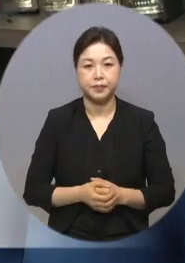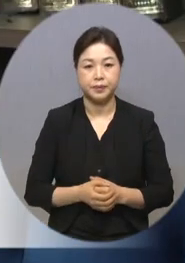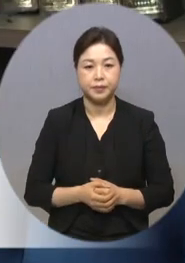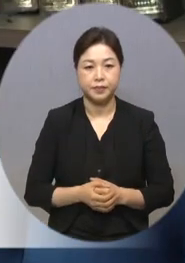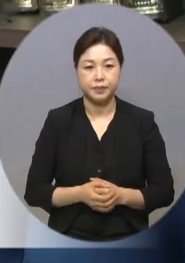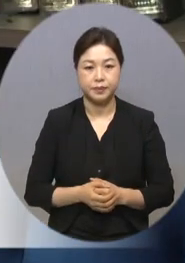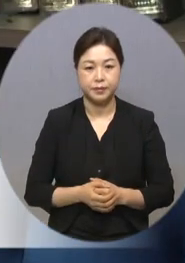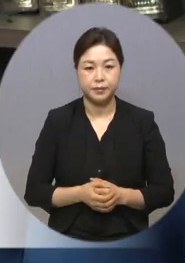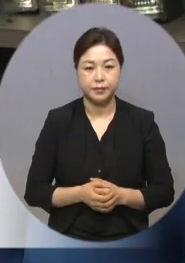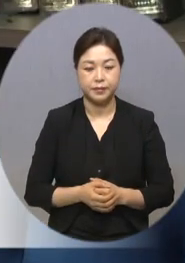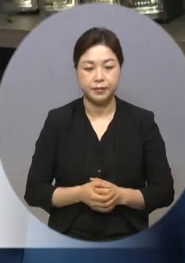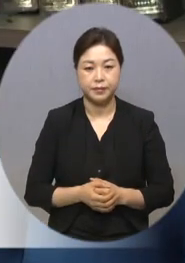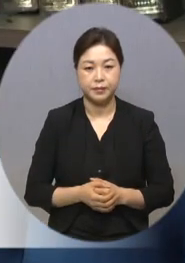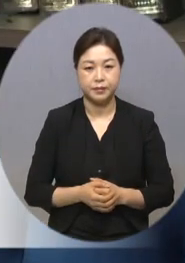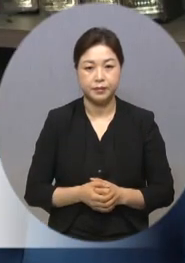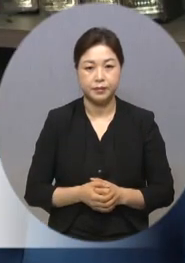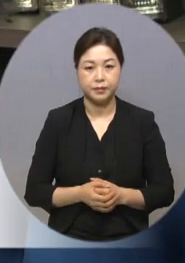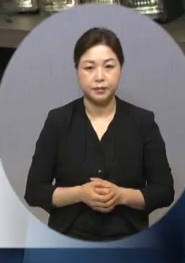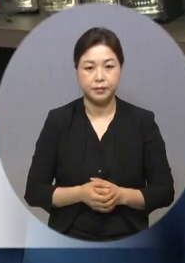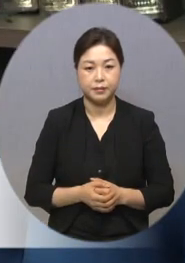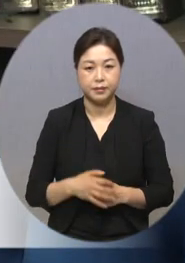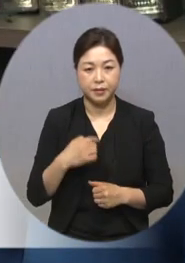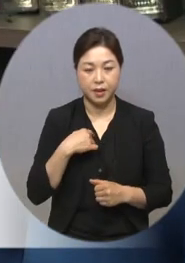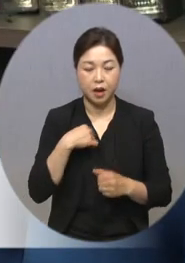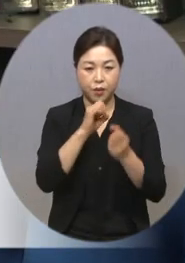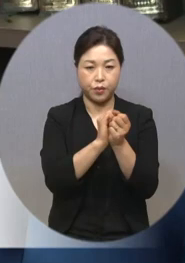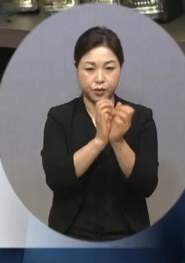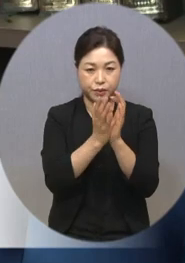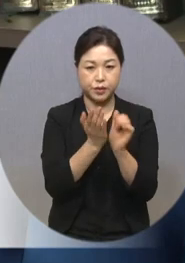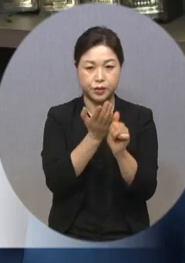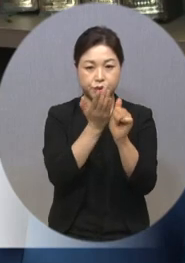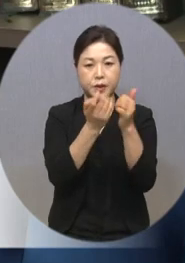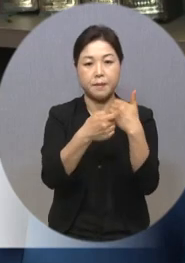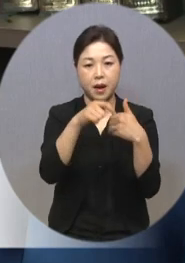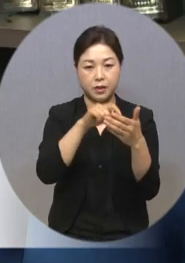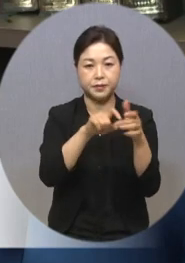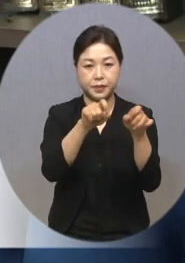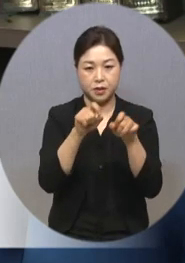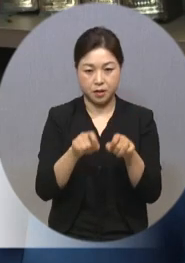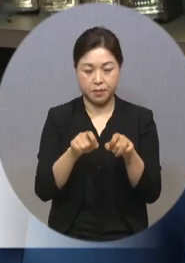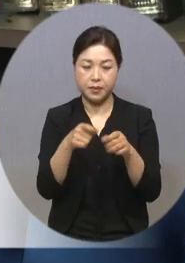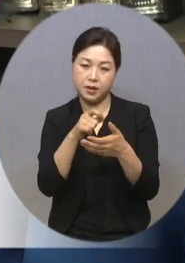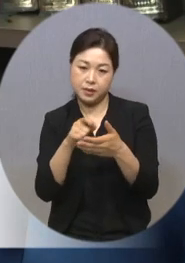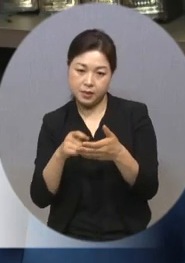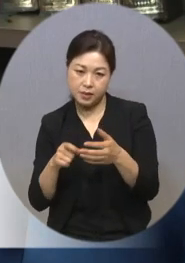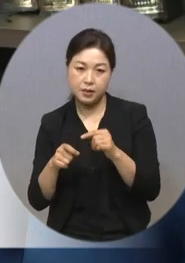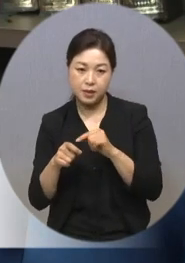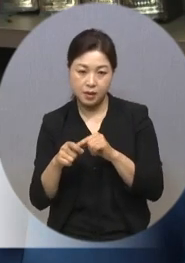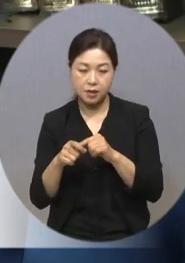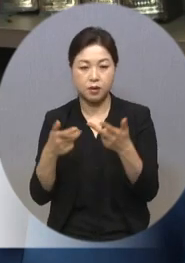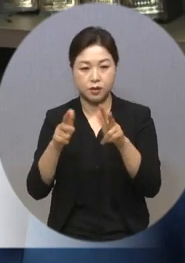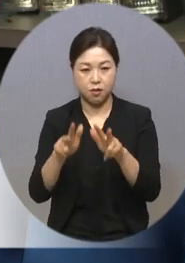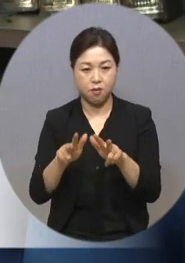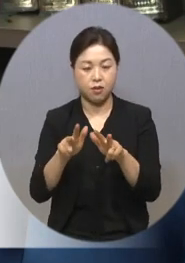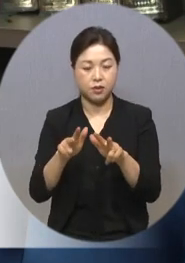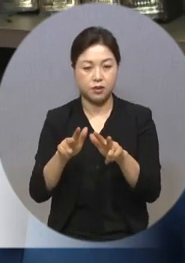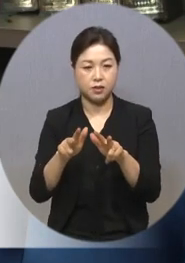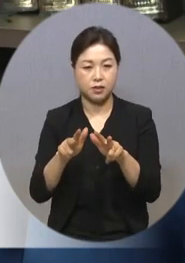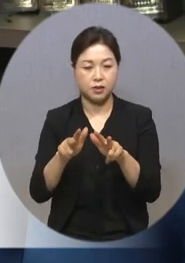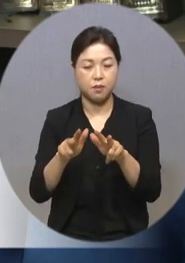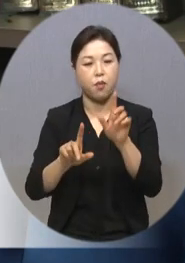제 나름대로 하나 하나의 꽃을 가꾸는 마음으로 그를 가꾸어서 정원을 넘겼기 때문에